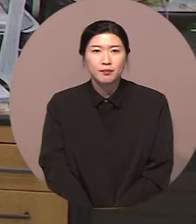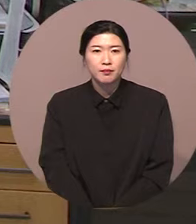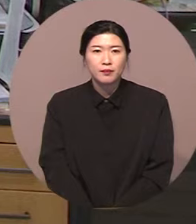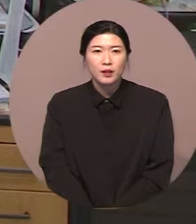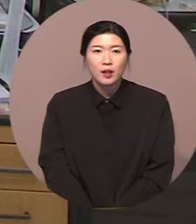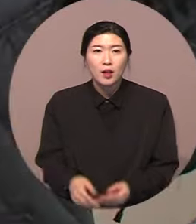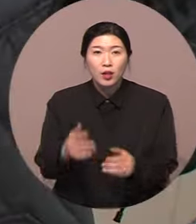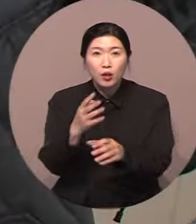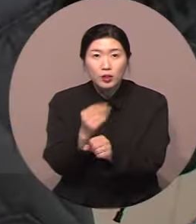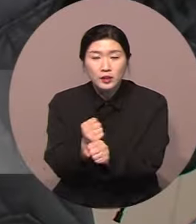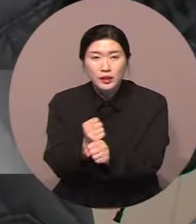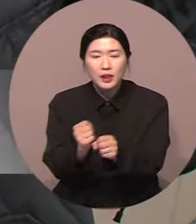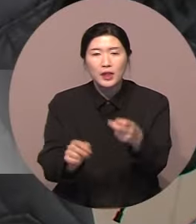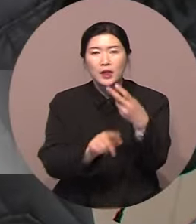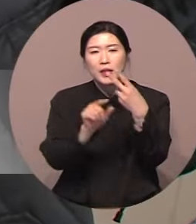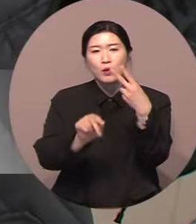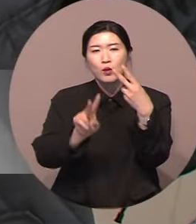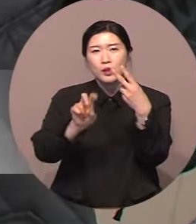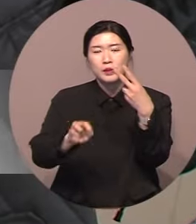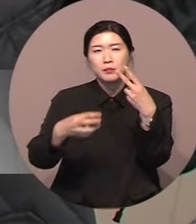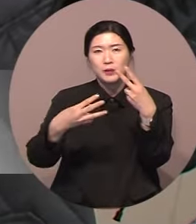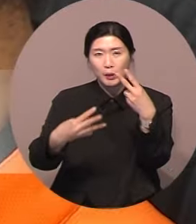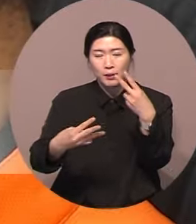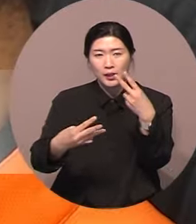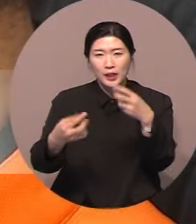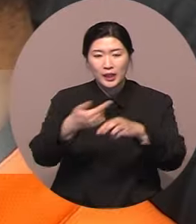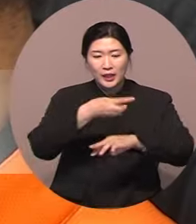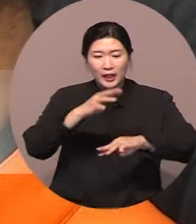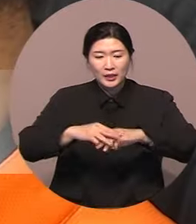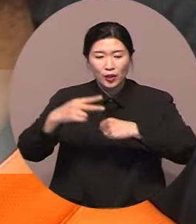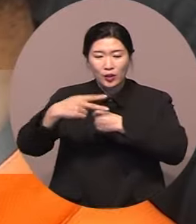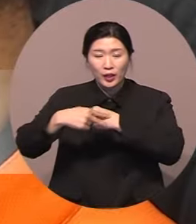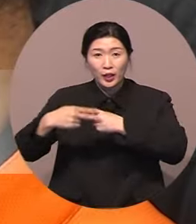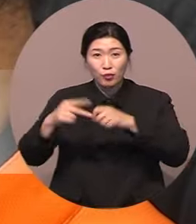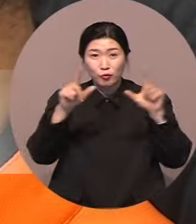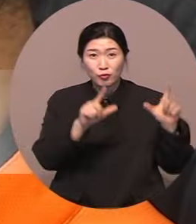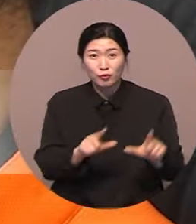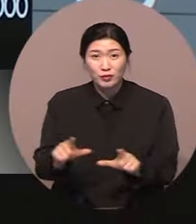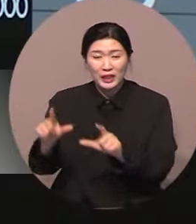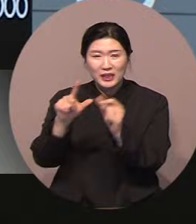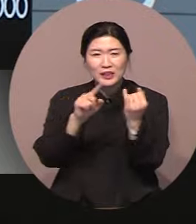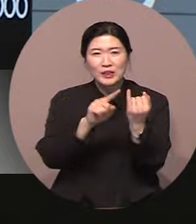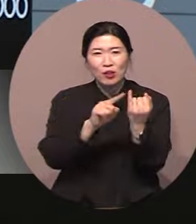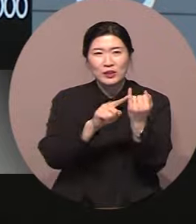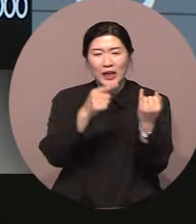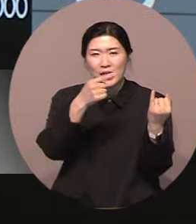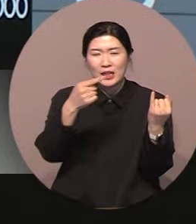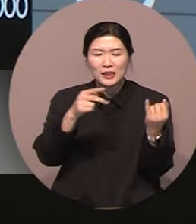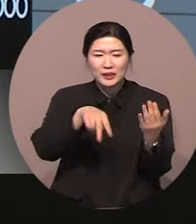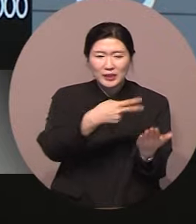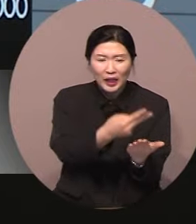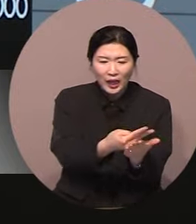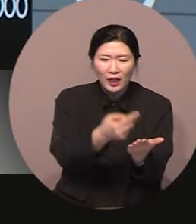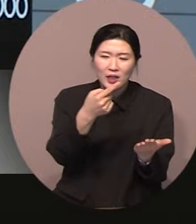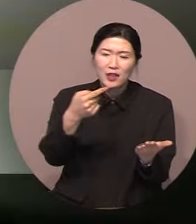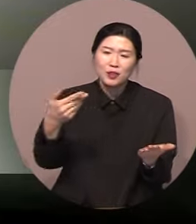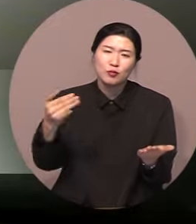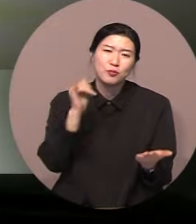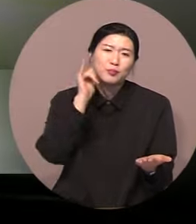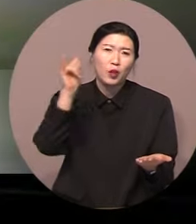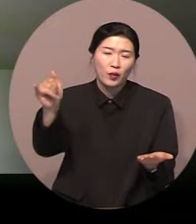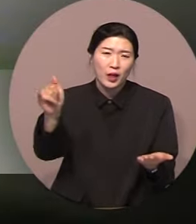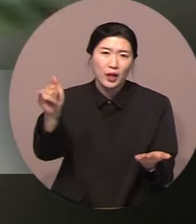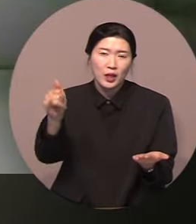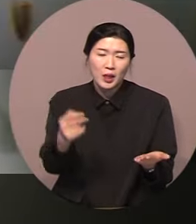지난 23일 낮 대전시 대덕구에 사는 80대 여성이 의식을 잃었다는 신고가 119에 들어왔습니다.